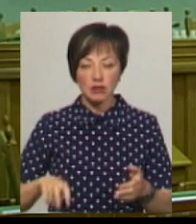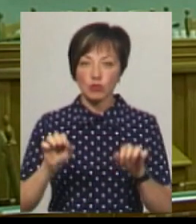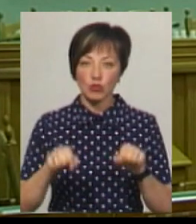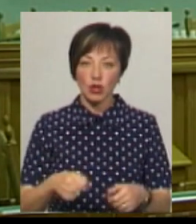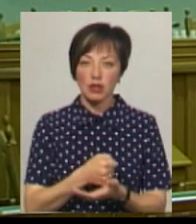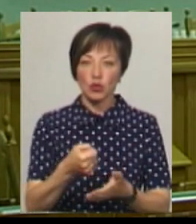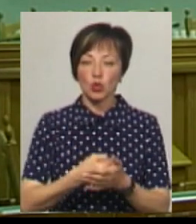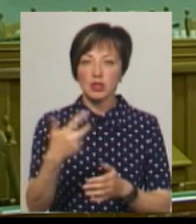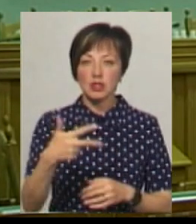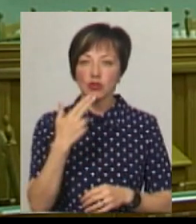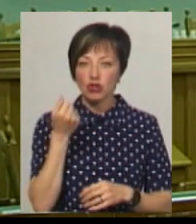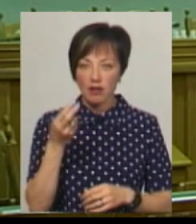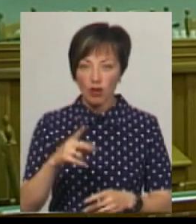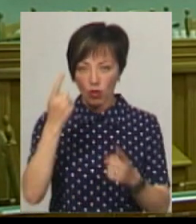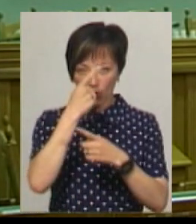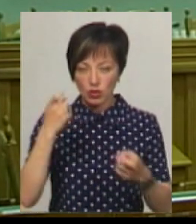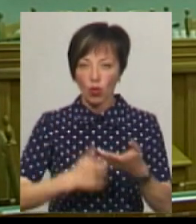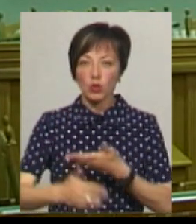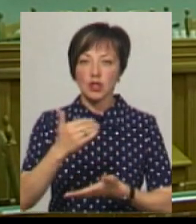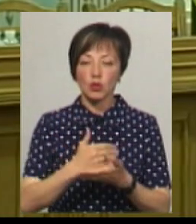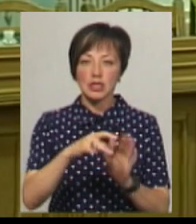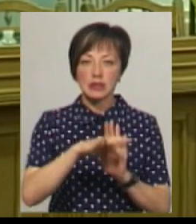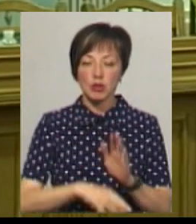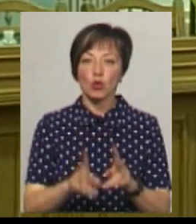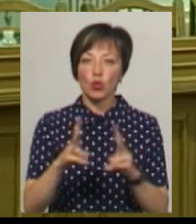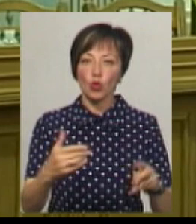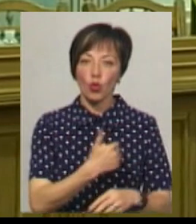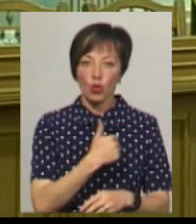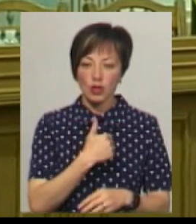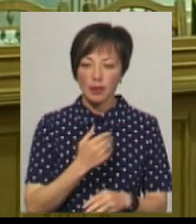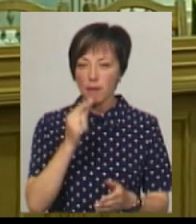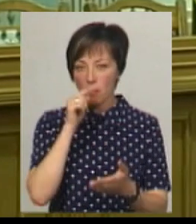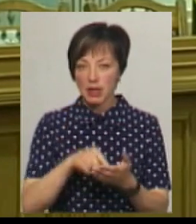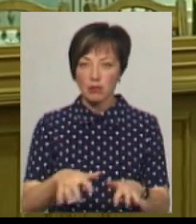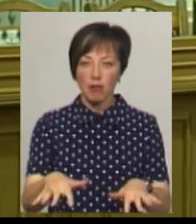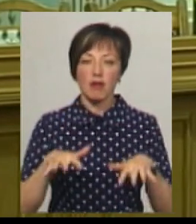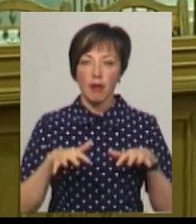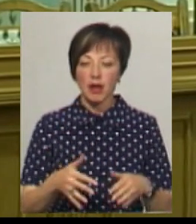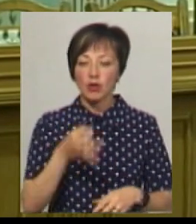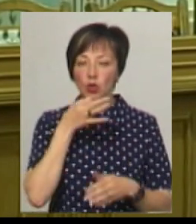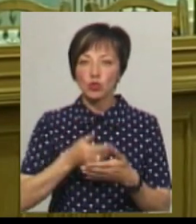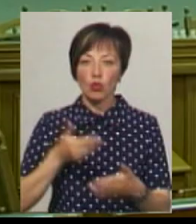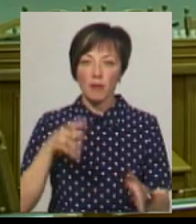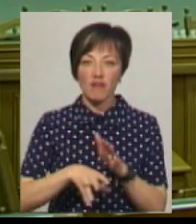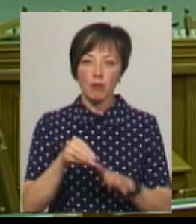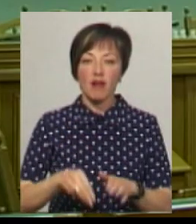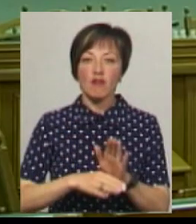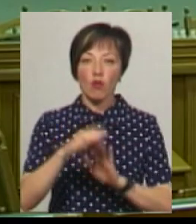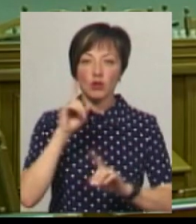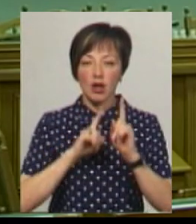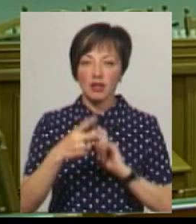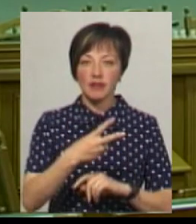до 30 червня. Тоді ж оголосять остаточний список тих, хто хоче пройти до парламенту. Дострокові вибори до Верховної Ради